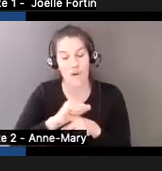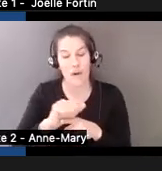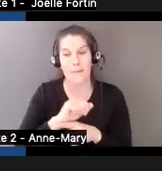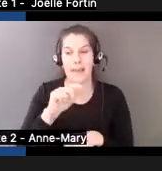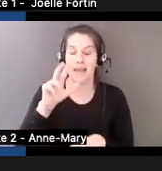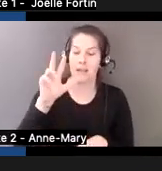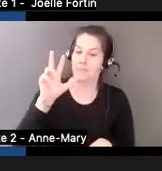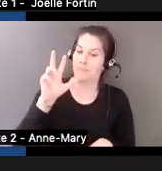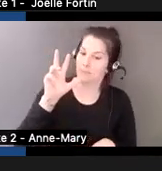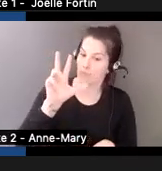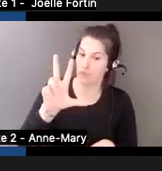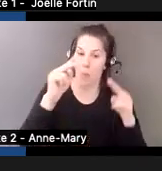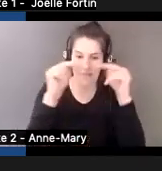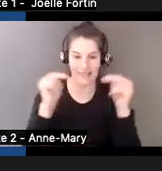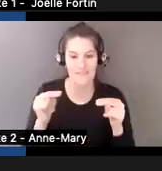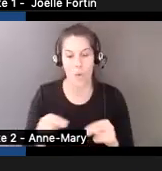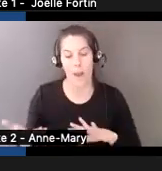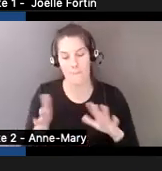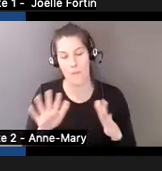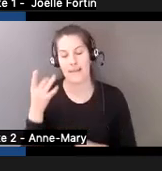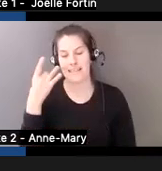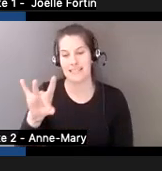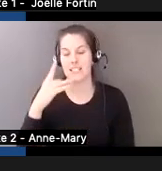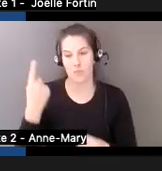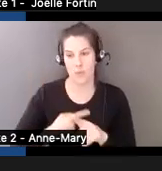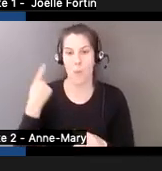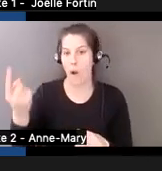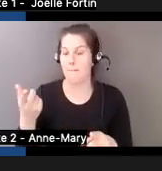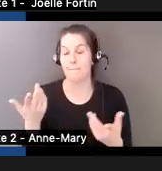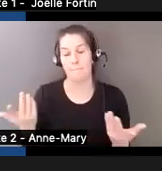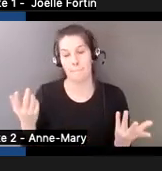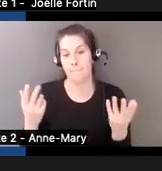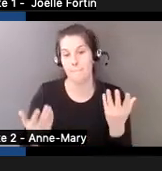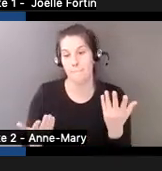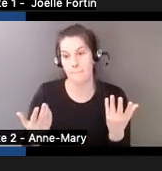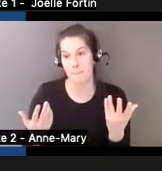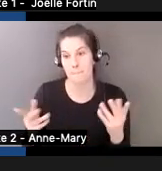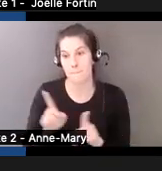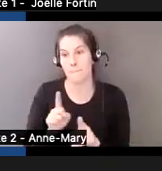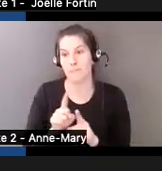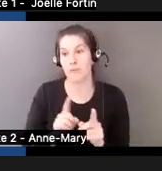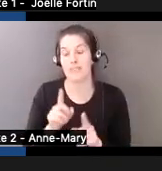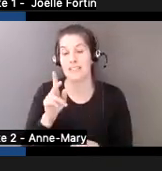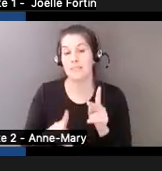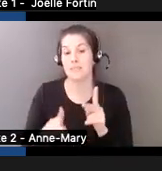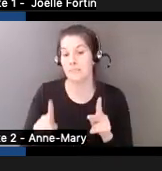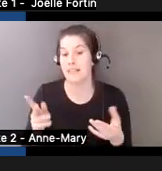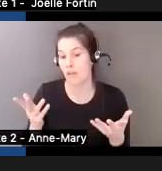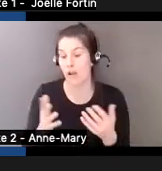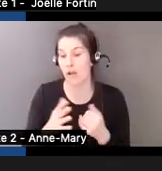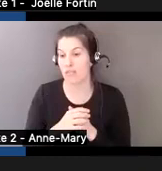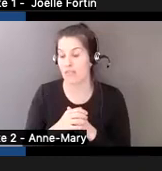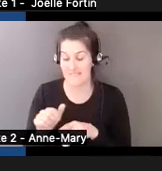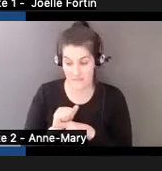18 mois, d'accord? Et là, c'est tout le monde autant possible et aussi ceux qui n'ont pas été